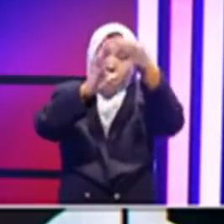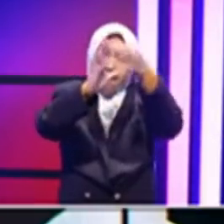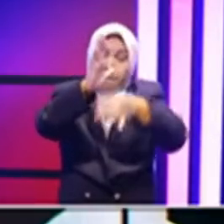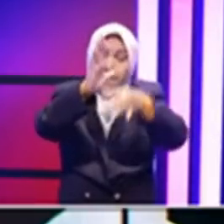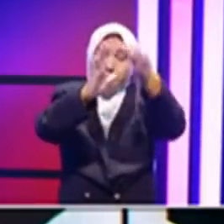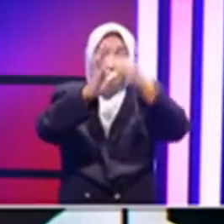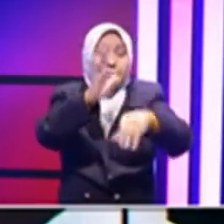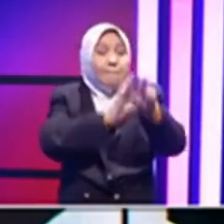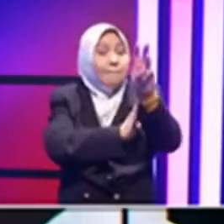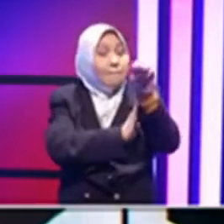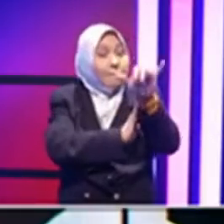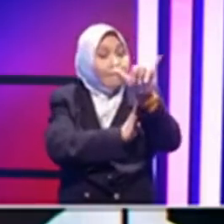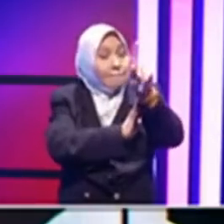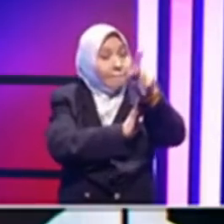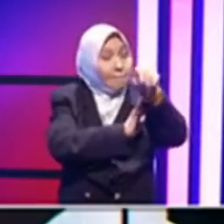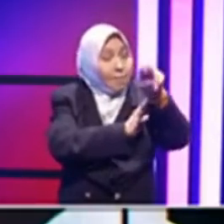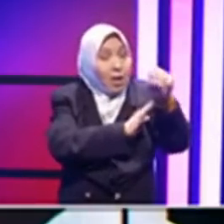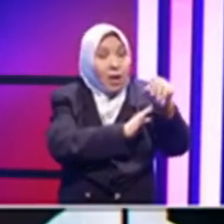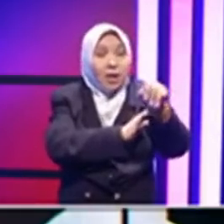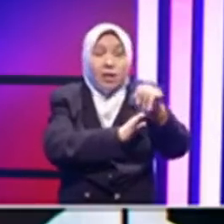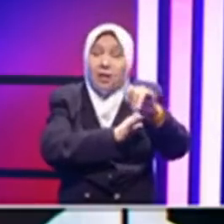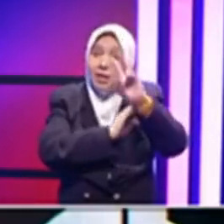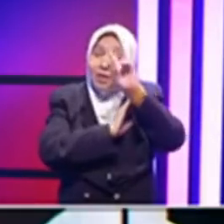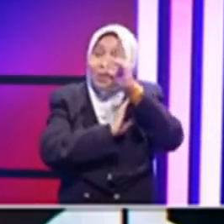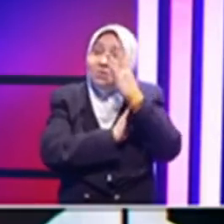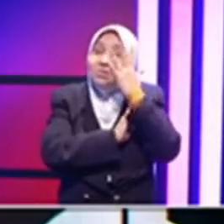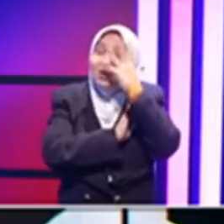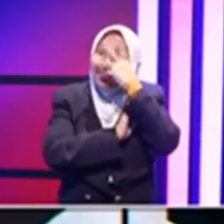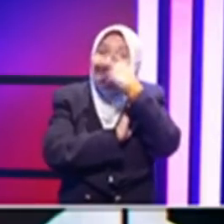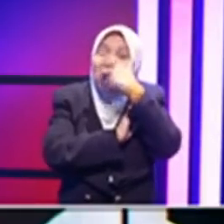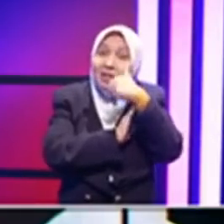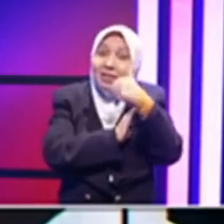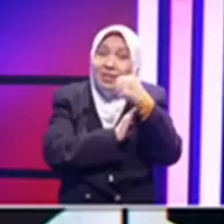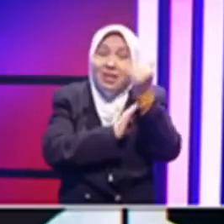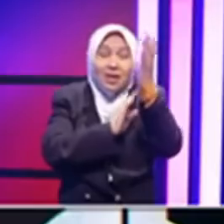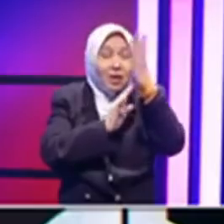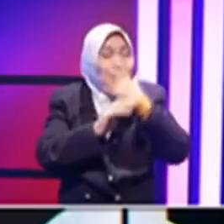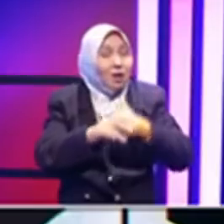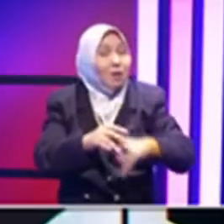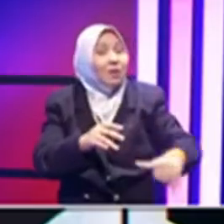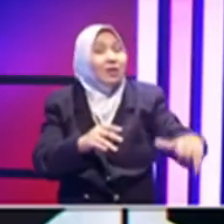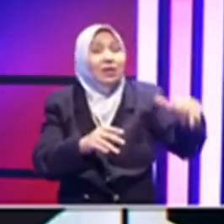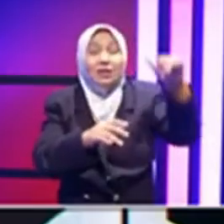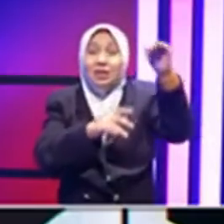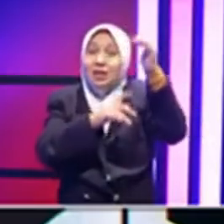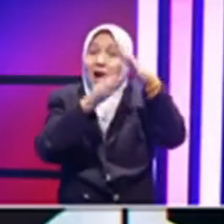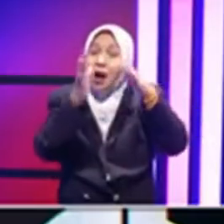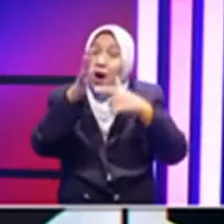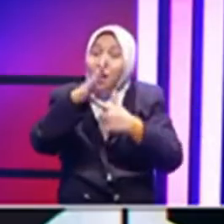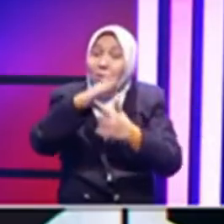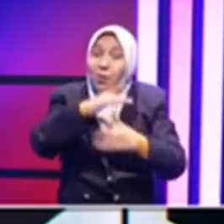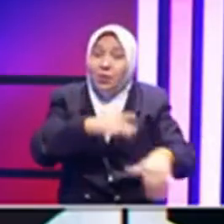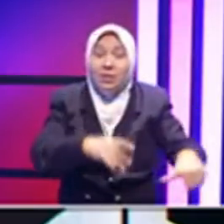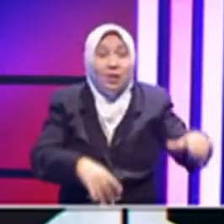itu bersusun-susun. Tengok cantik dia punya pokoknya, daunnya, buahnya. Allah suruh